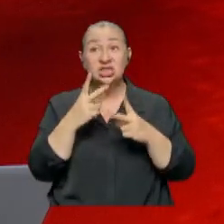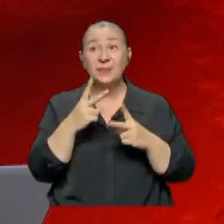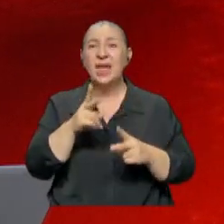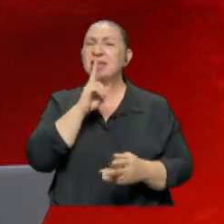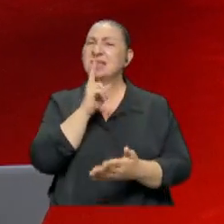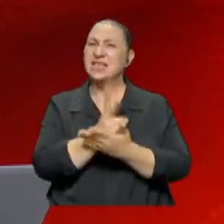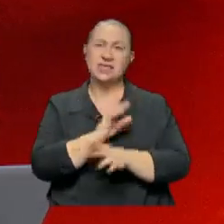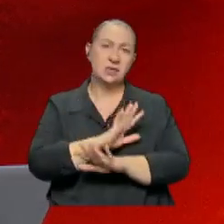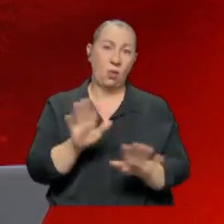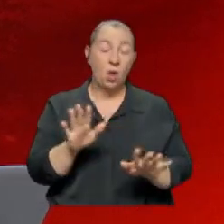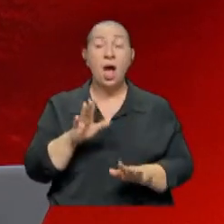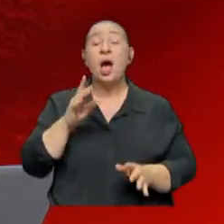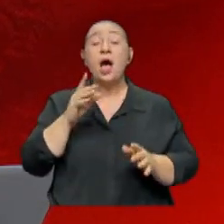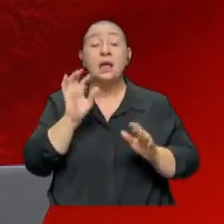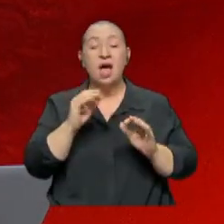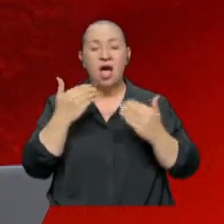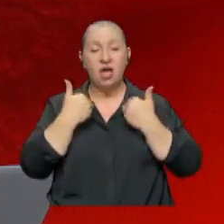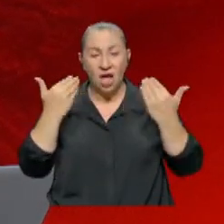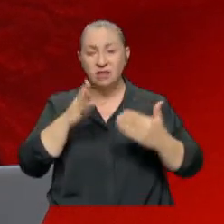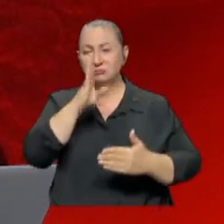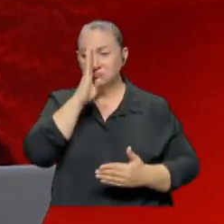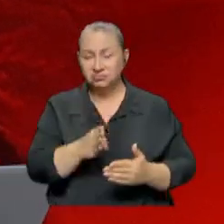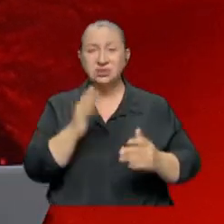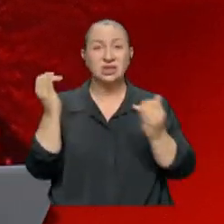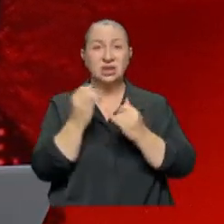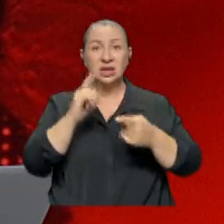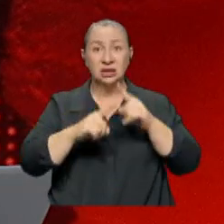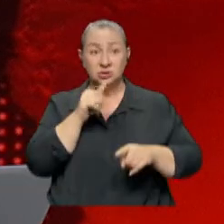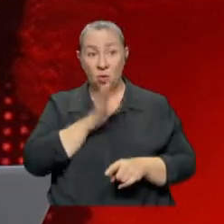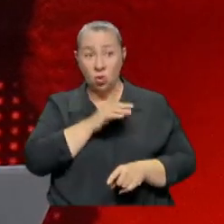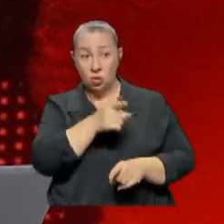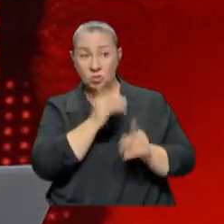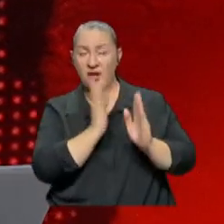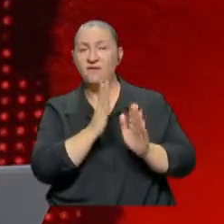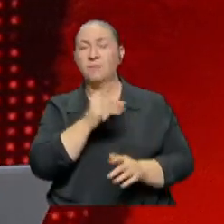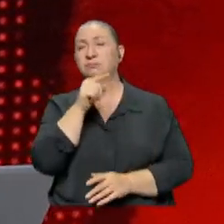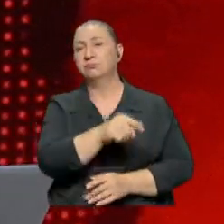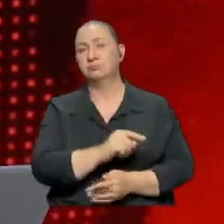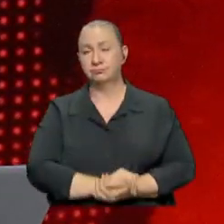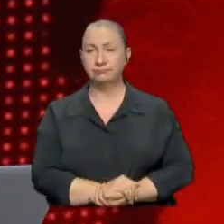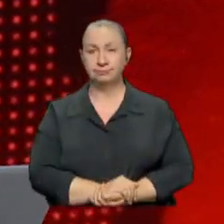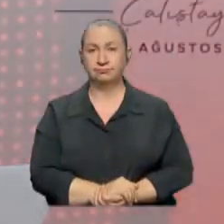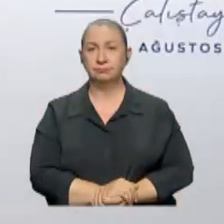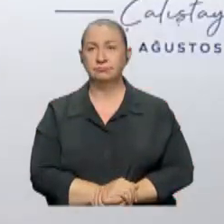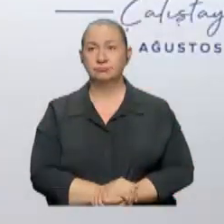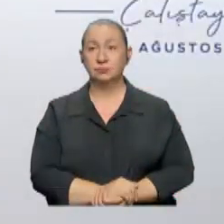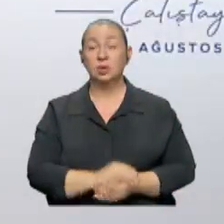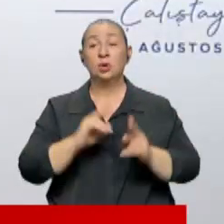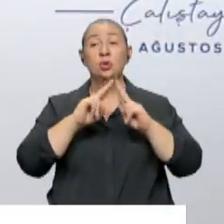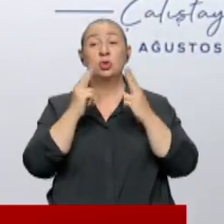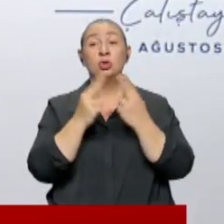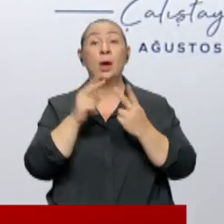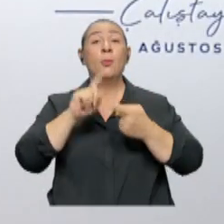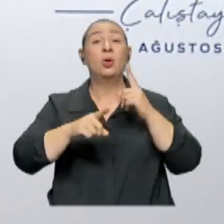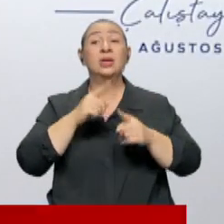da kesinlik yok. Adaylık tartışması Kılıçdaroğlu üzerinden tartışılmaya devam ediyor. Dünya